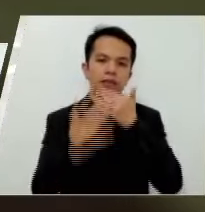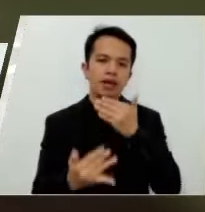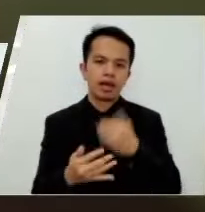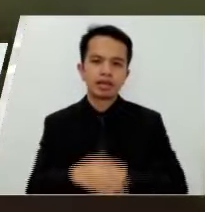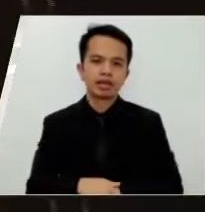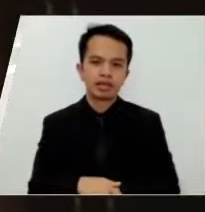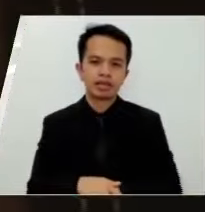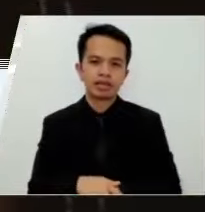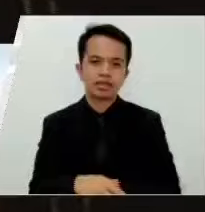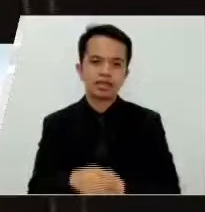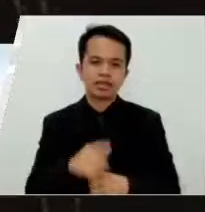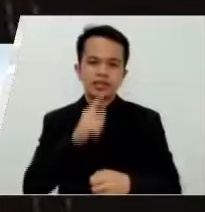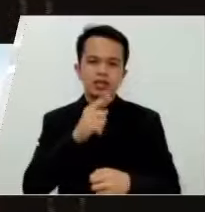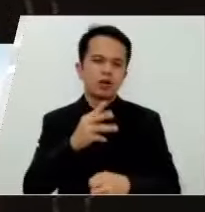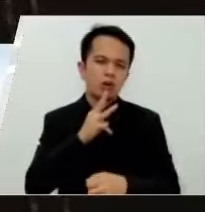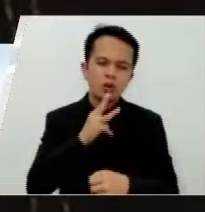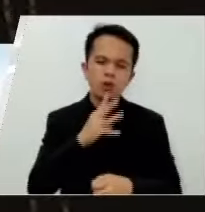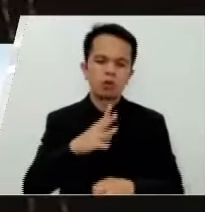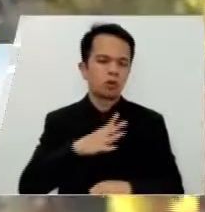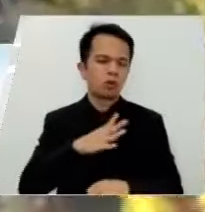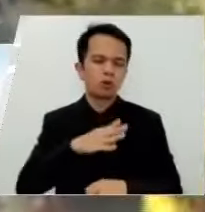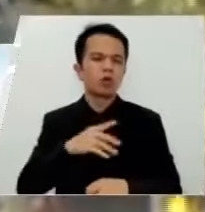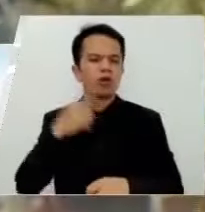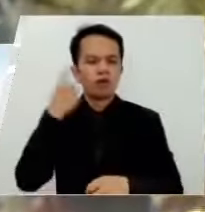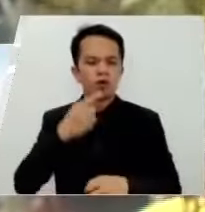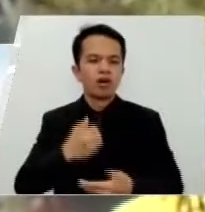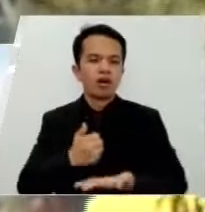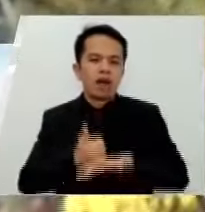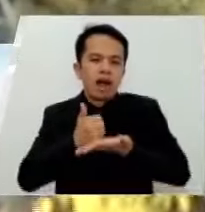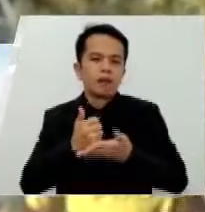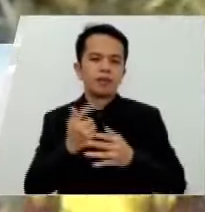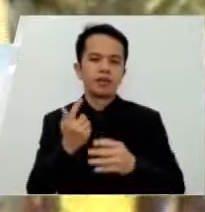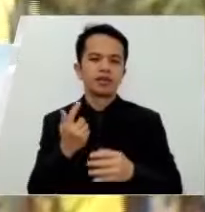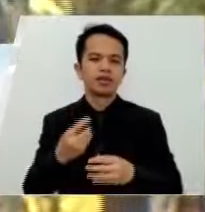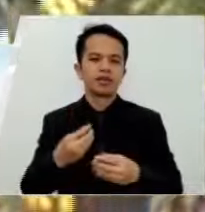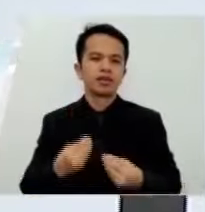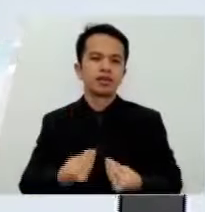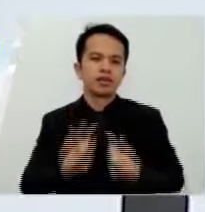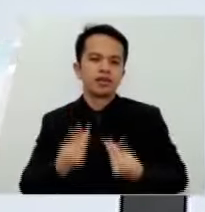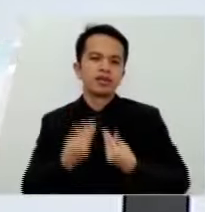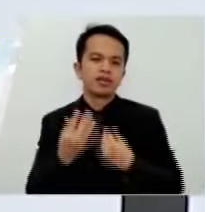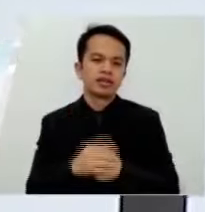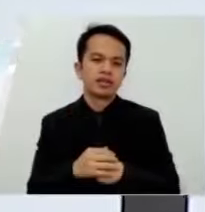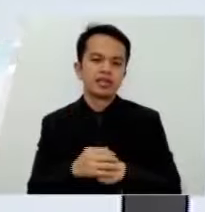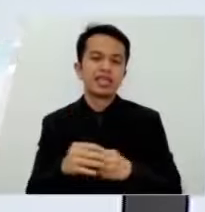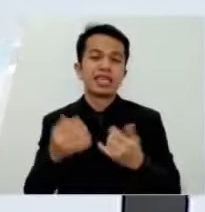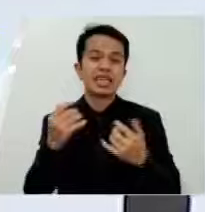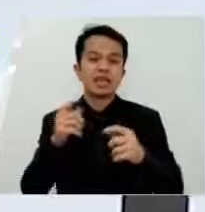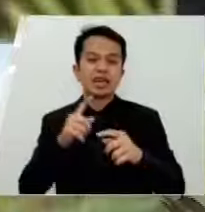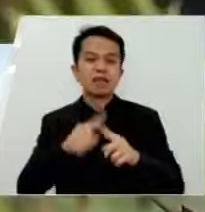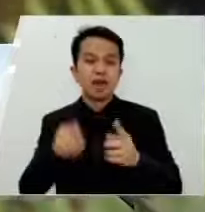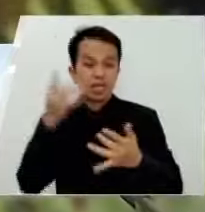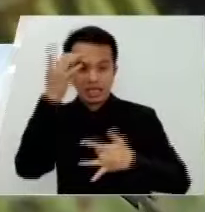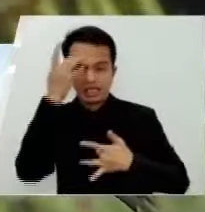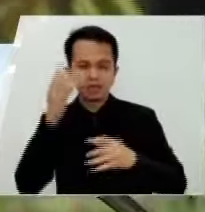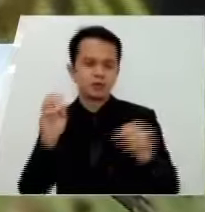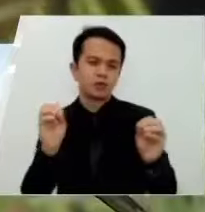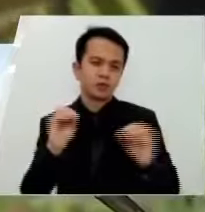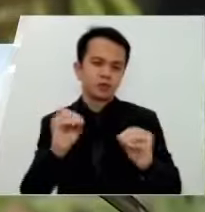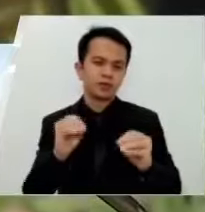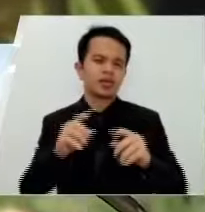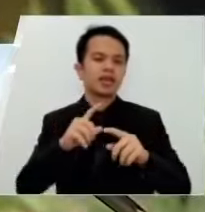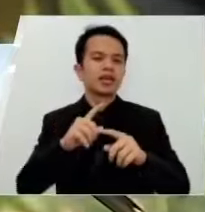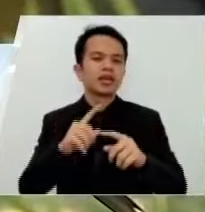lang, ayos na para ma-presyon lang ang katawang ko. Mabuti na lang at wala pang nagkakasakit sa tindi ng init sa panahong ito. Kahit pa